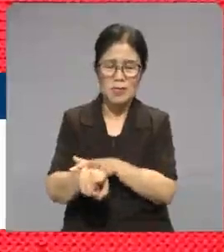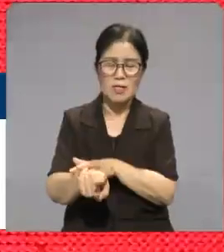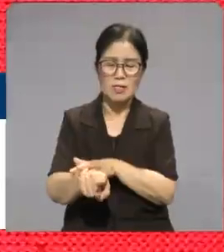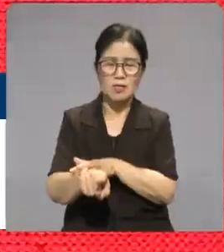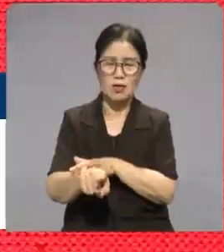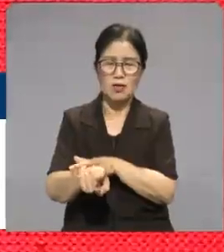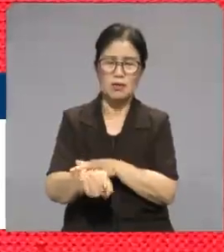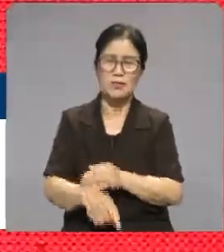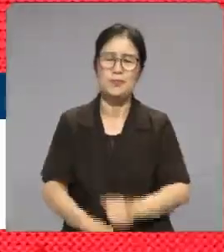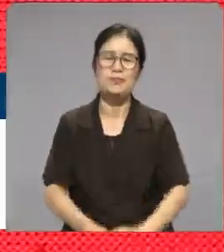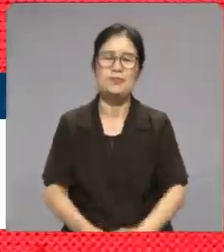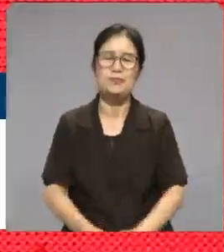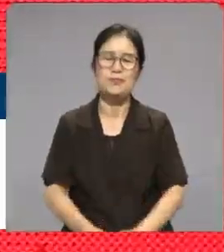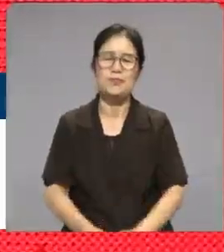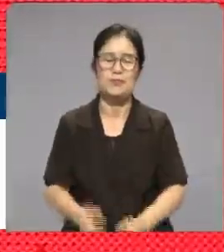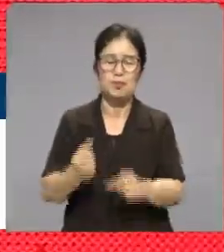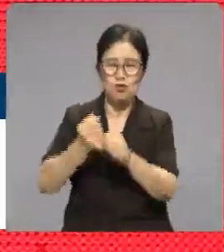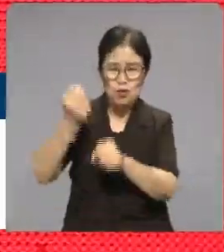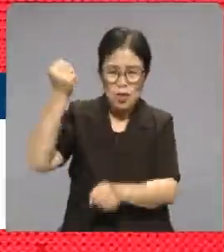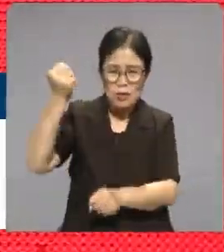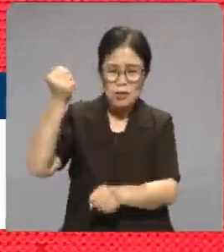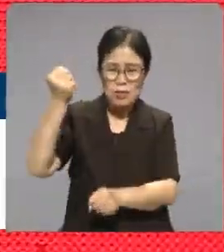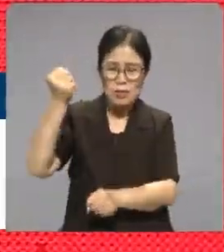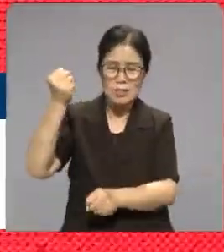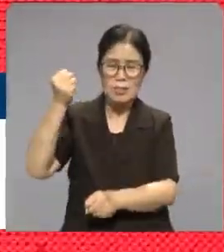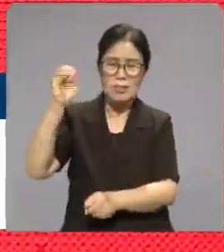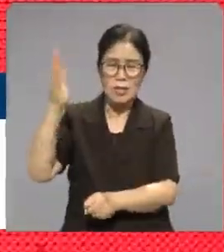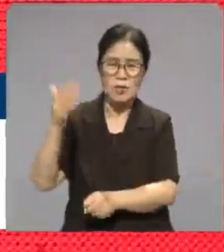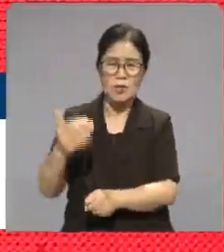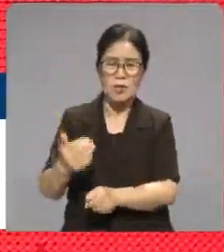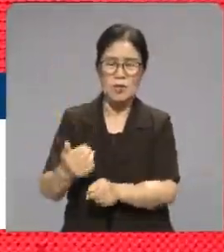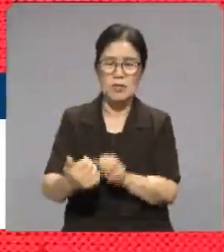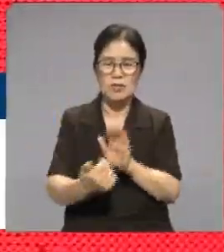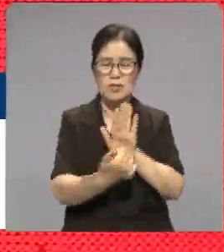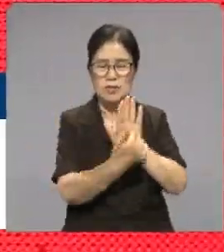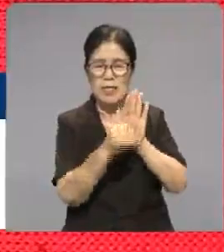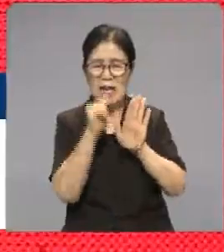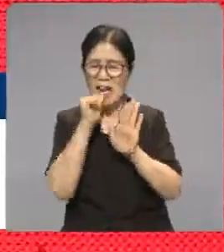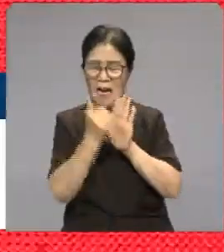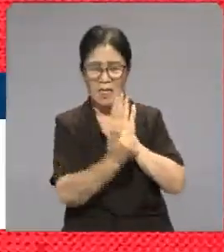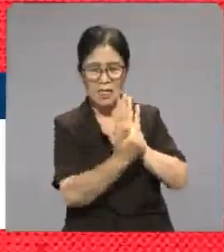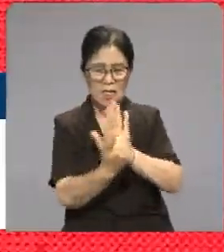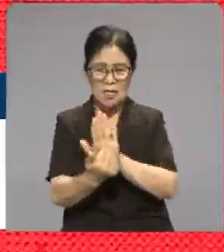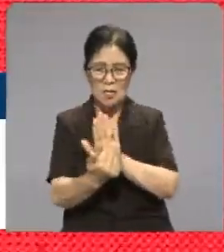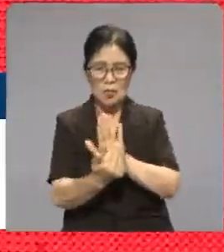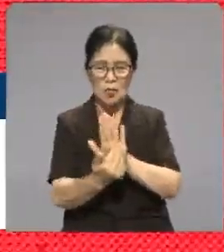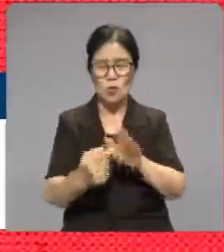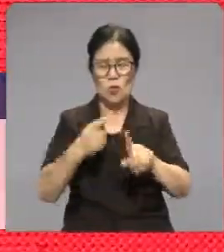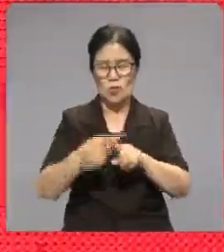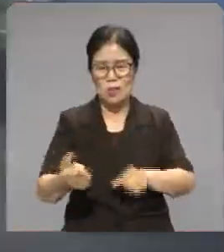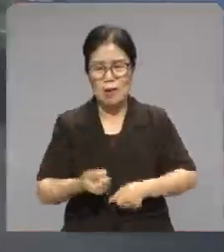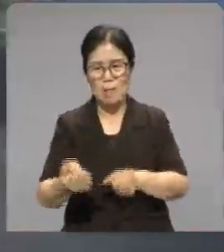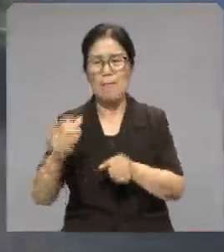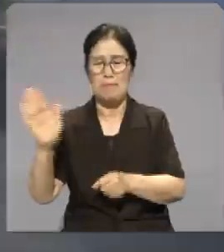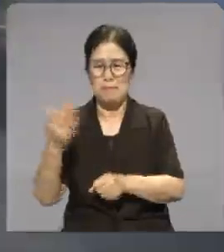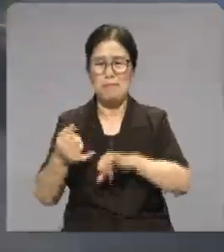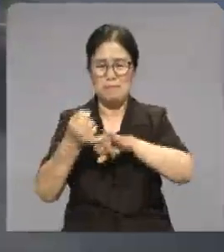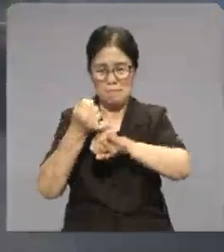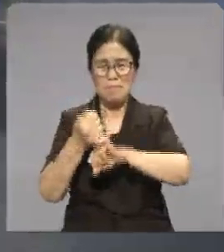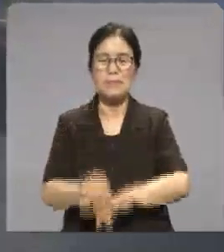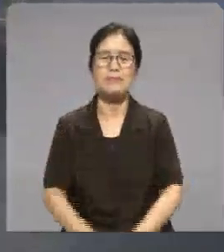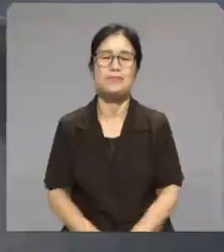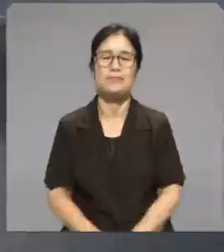앞장서서 우산이 되고 방패가 되고 창이 되겠습니다.